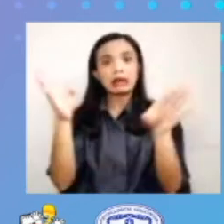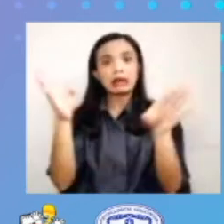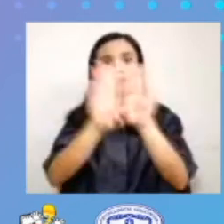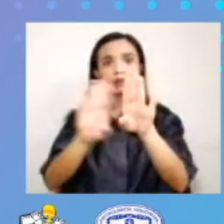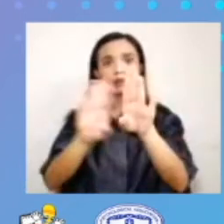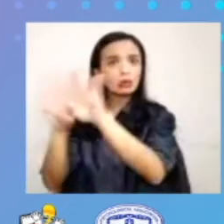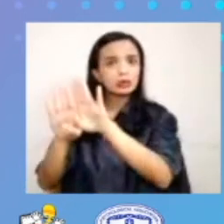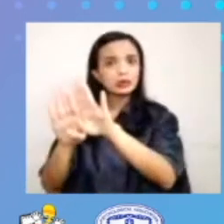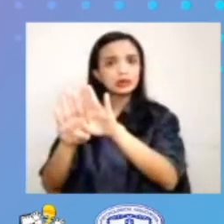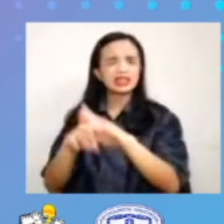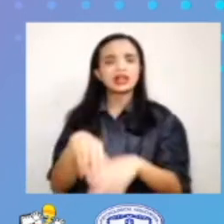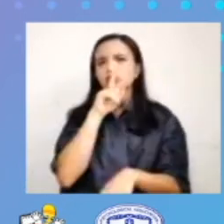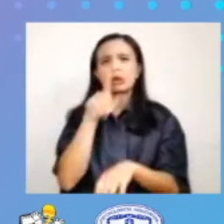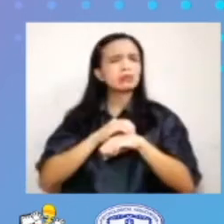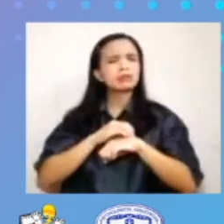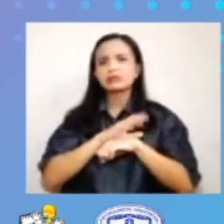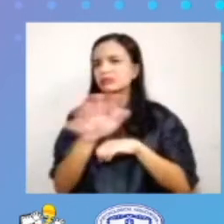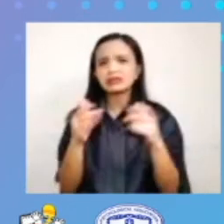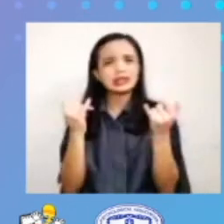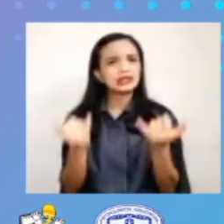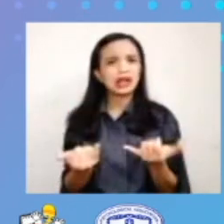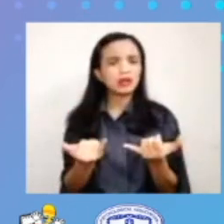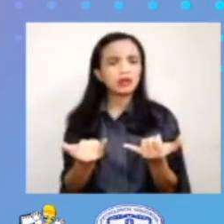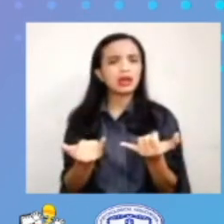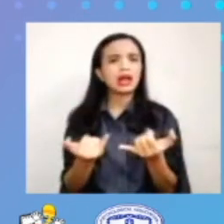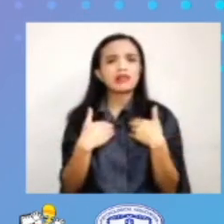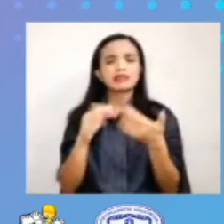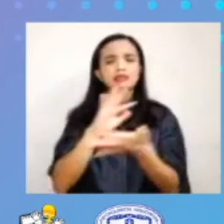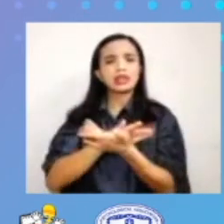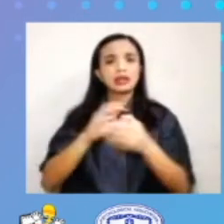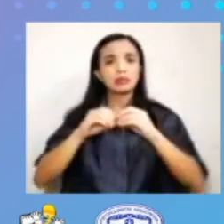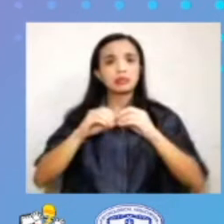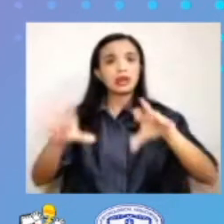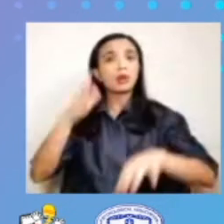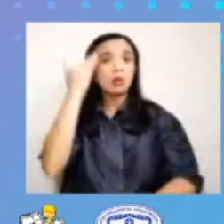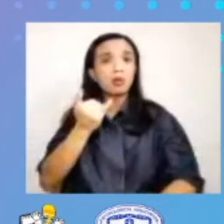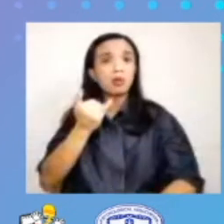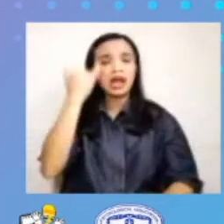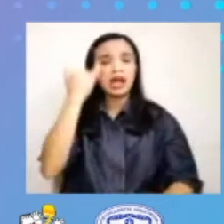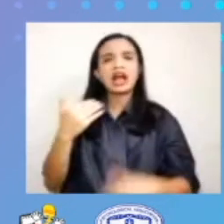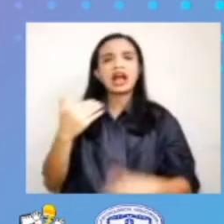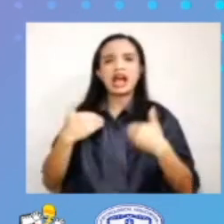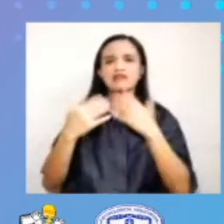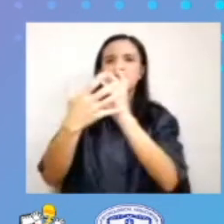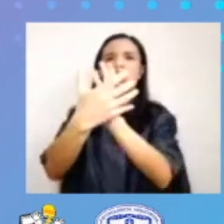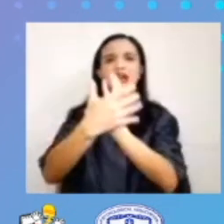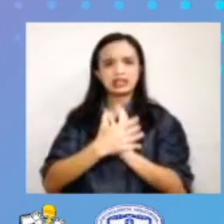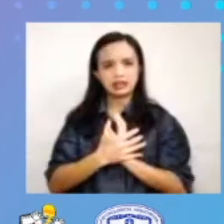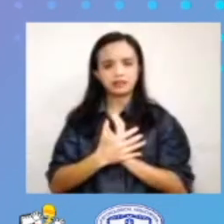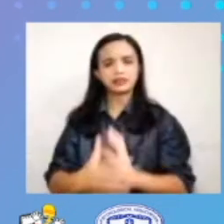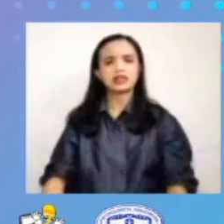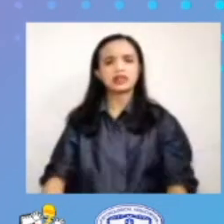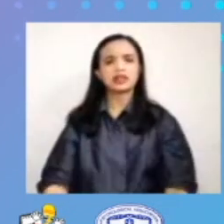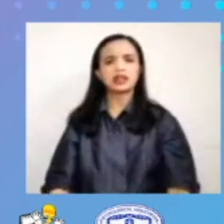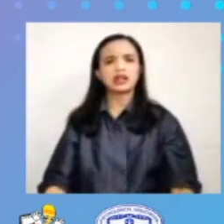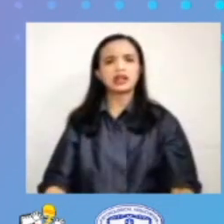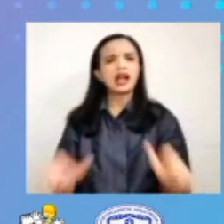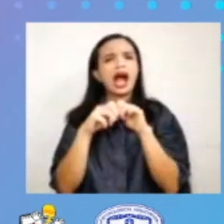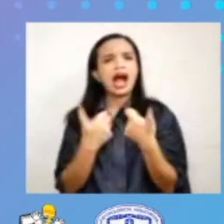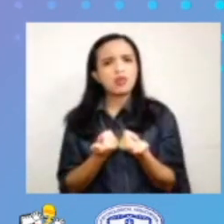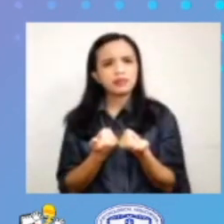yan. So you would know now how to battle COVID. No? Thank you po Kaya for that. Mm-mm. Yes. Okay.